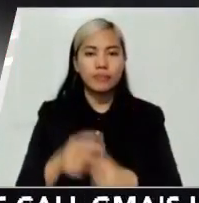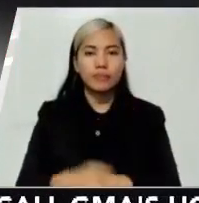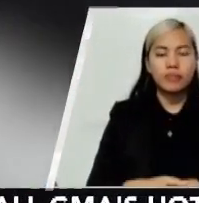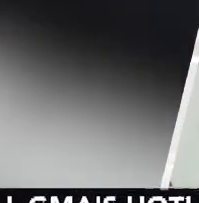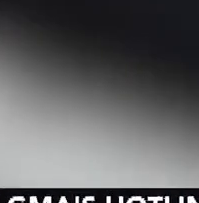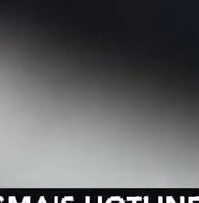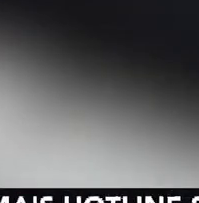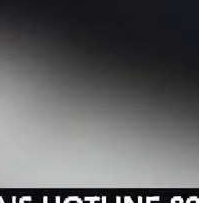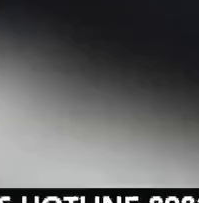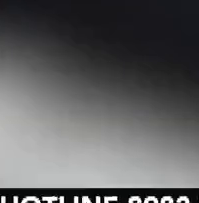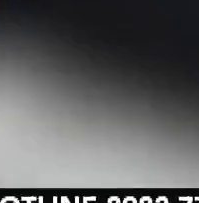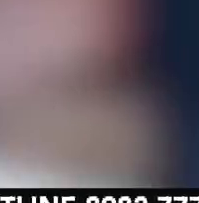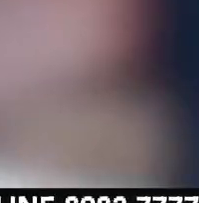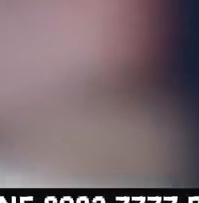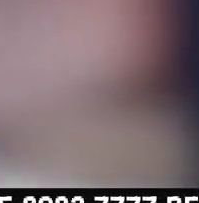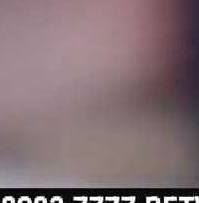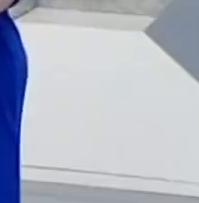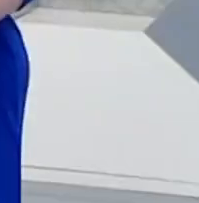na panig.